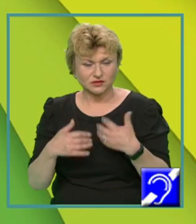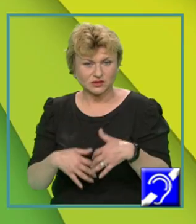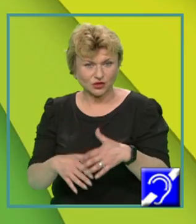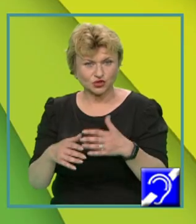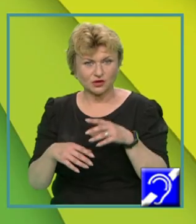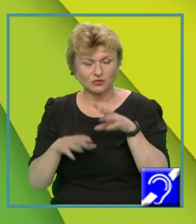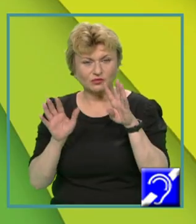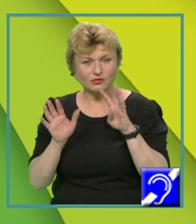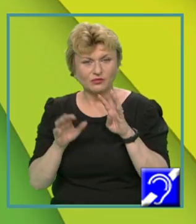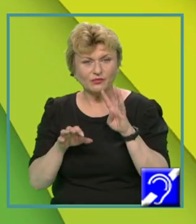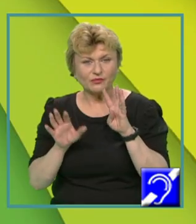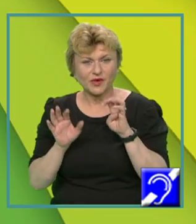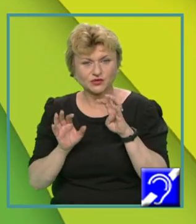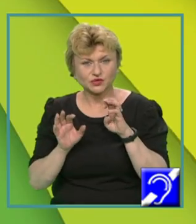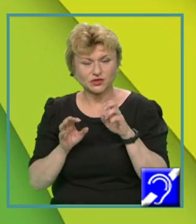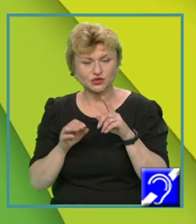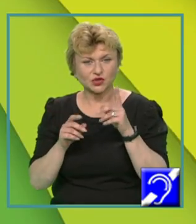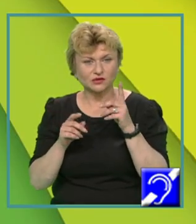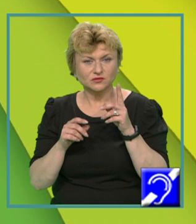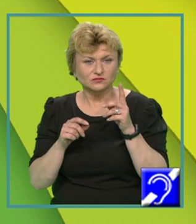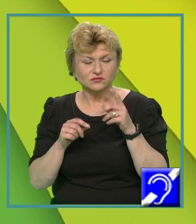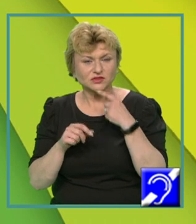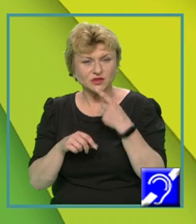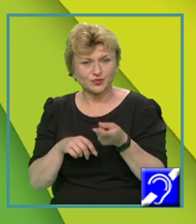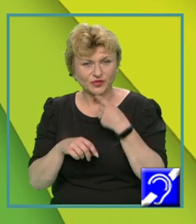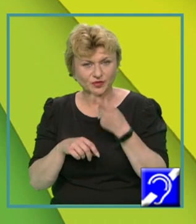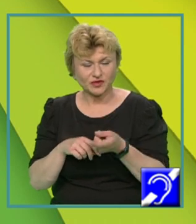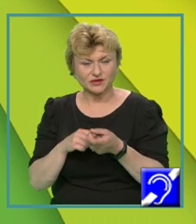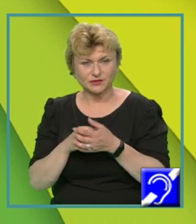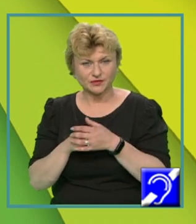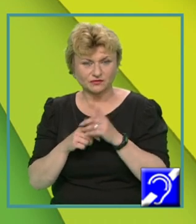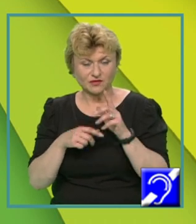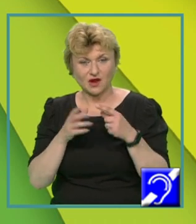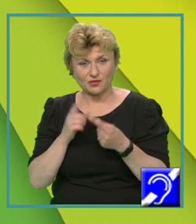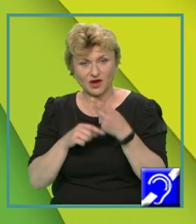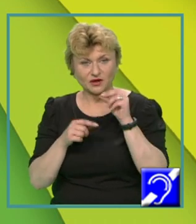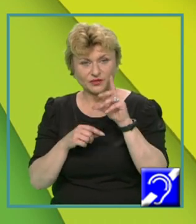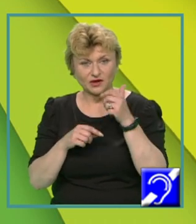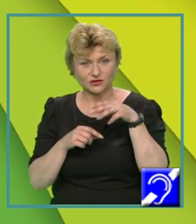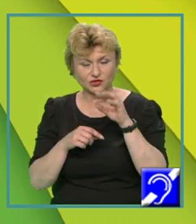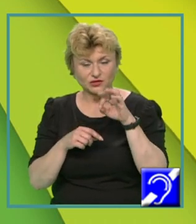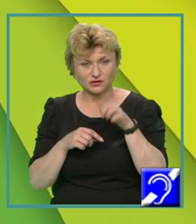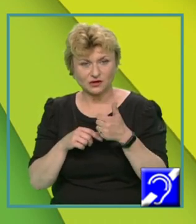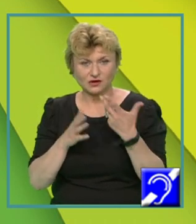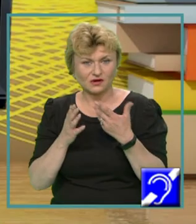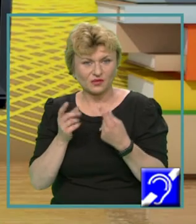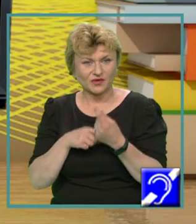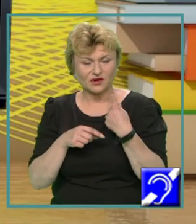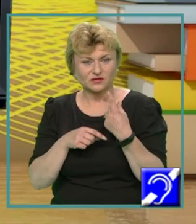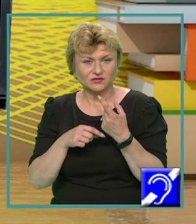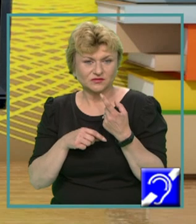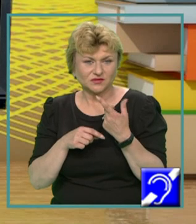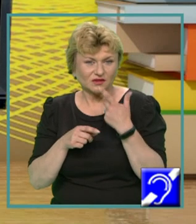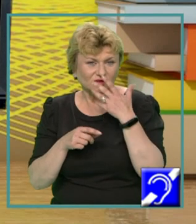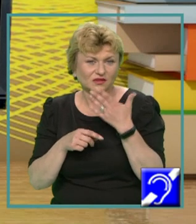în care fătul se va dezvolta în uter. Apare placenta, un organ temporar care secretă progesteron, cu rol